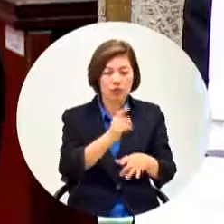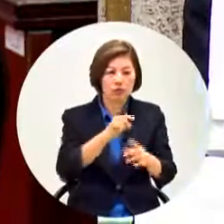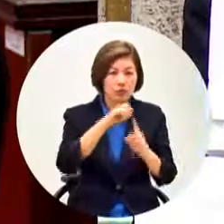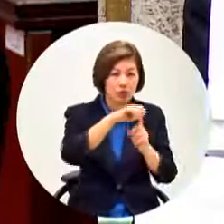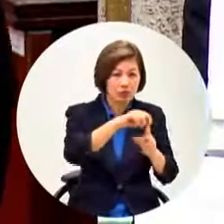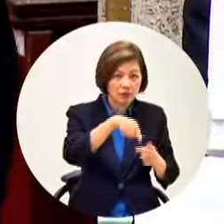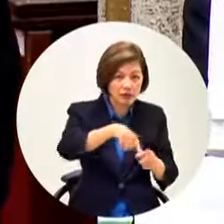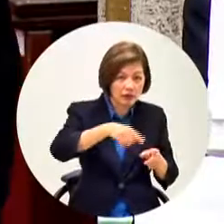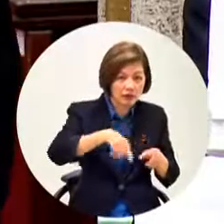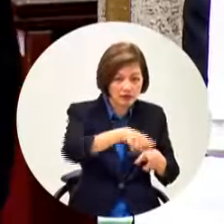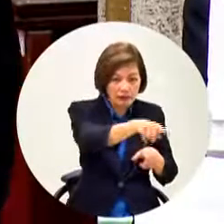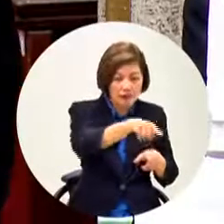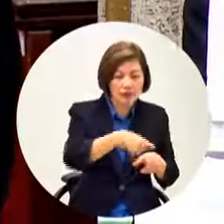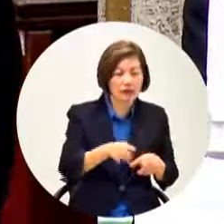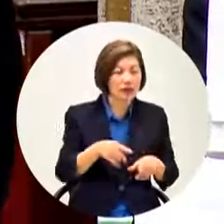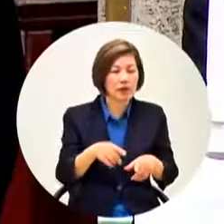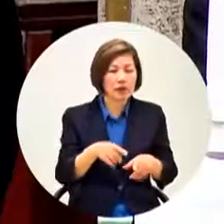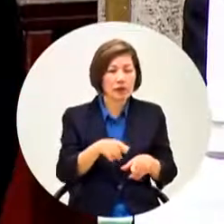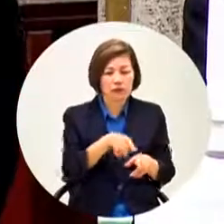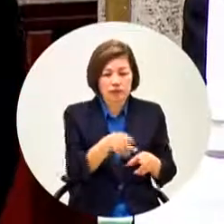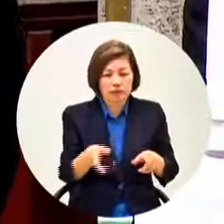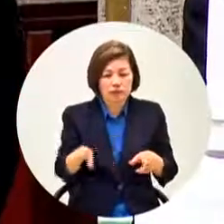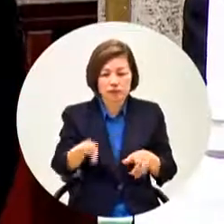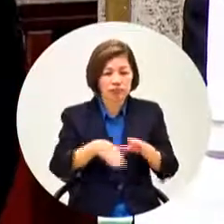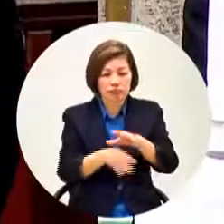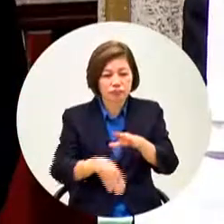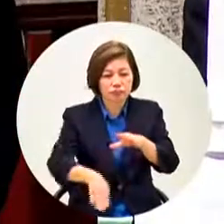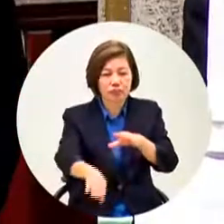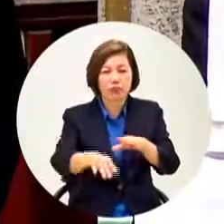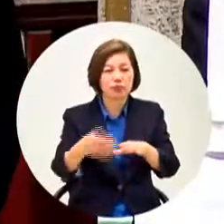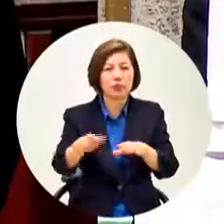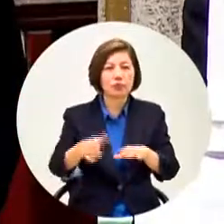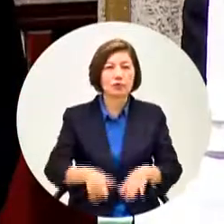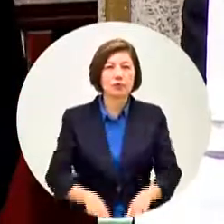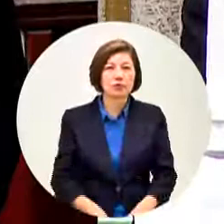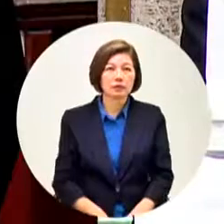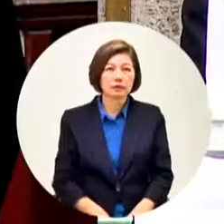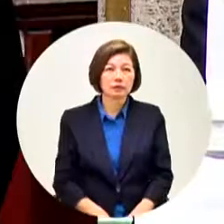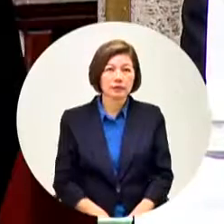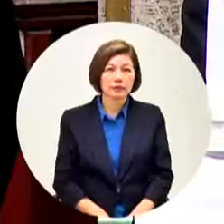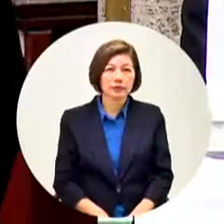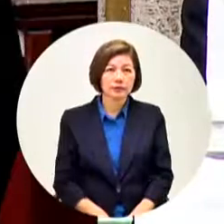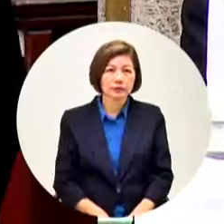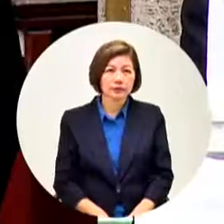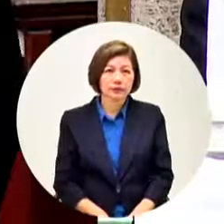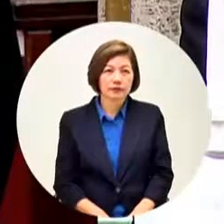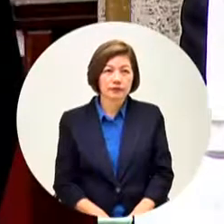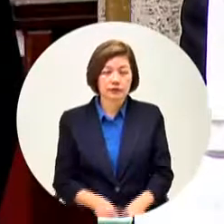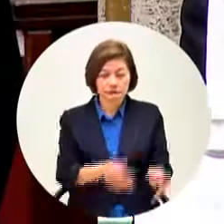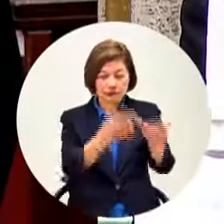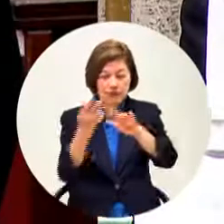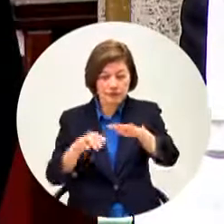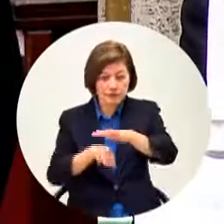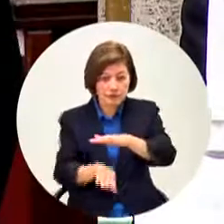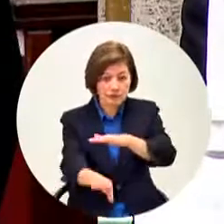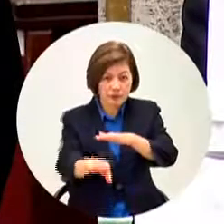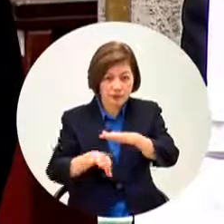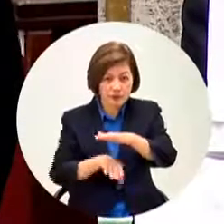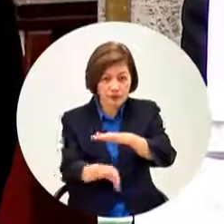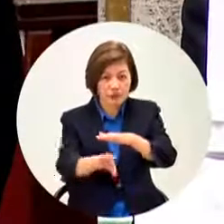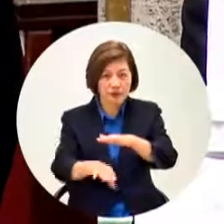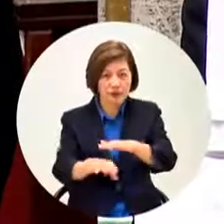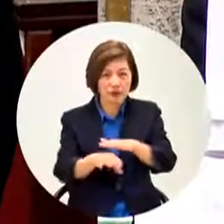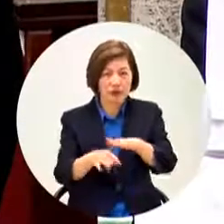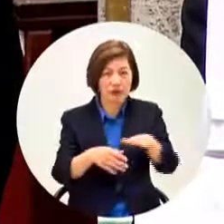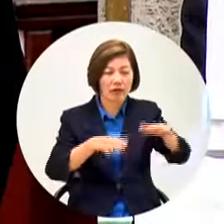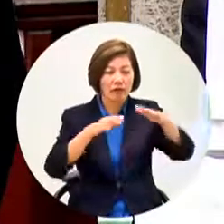对。 哦，啊，希望讲来到桥卡的时阵哦，你这个交通的动向嘛是要处理好，你忙桥顶